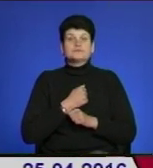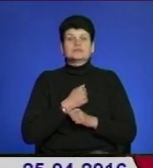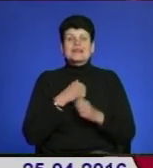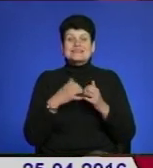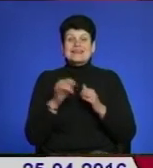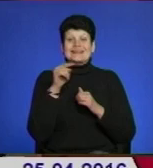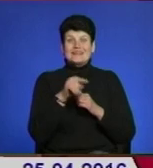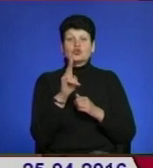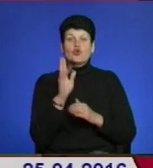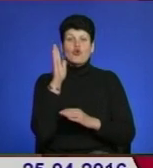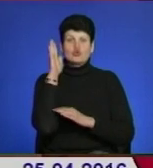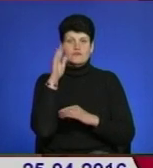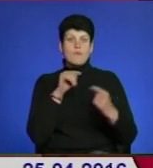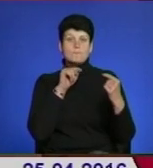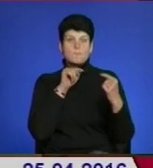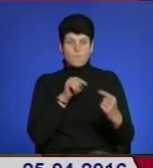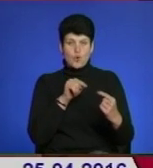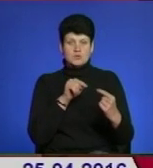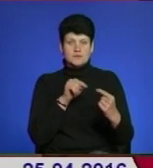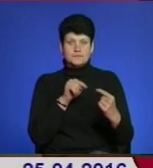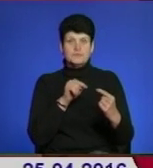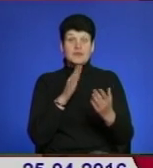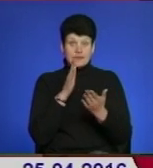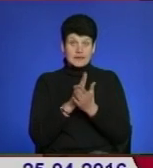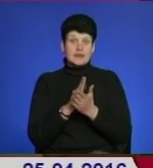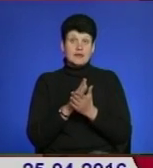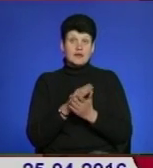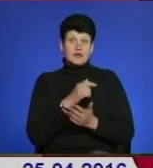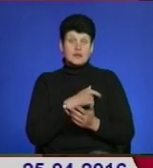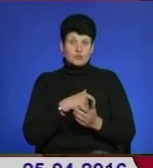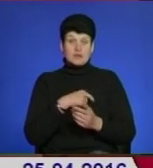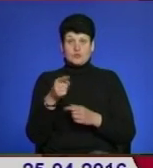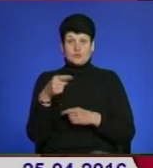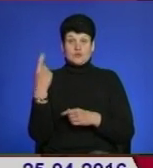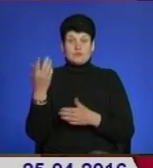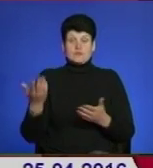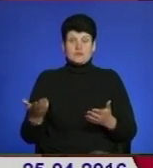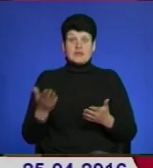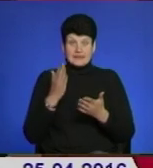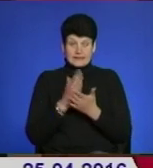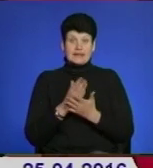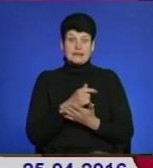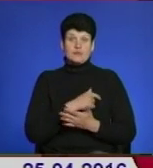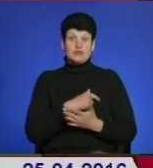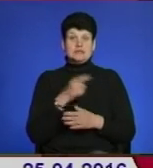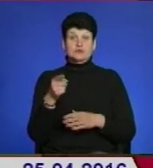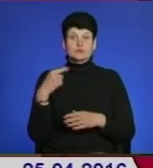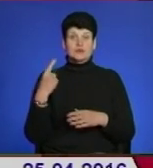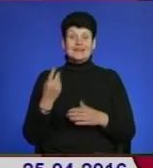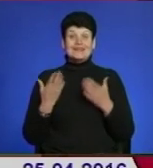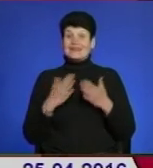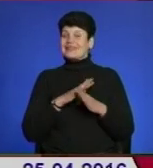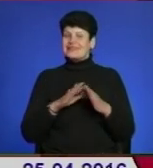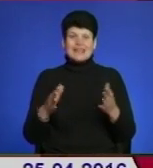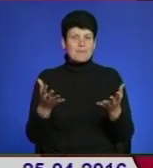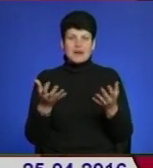серед тих, хто голосував проти подолання вето, є депутати від Тернопільщини. Є депутати від Тернопільщини, котрі не